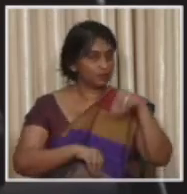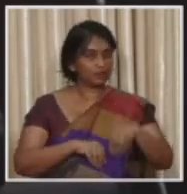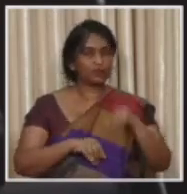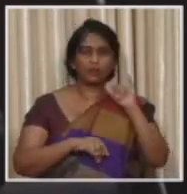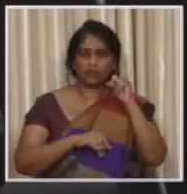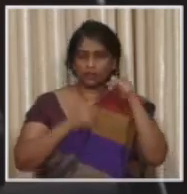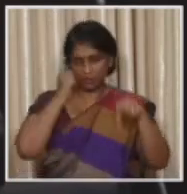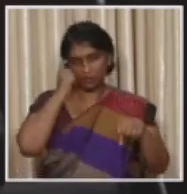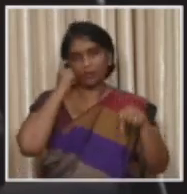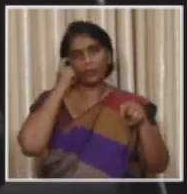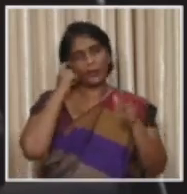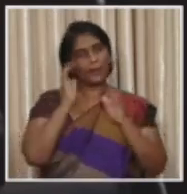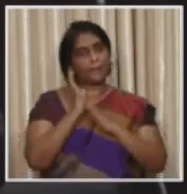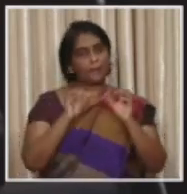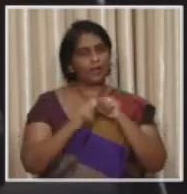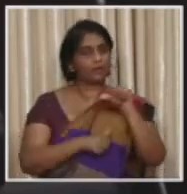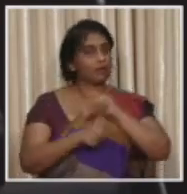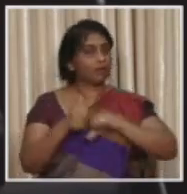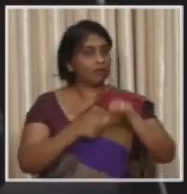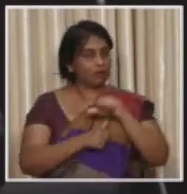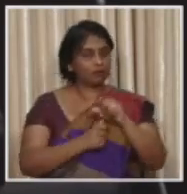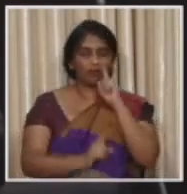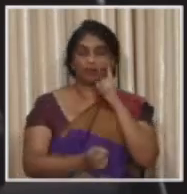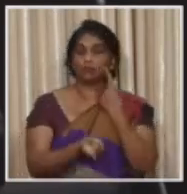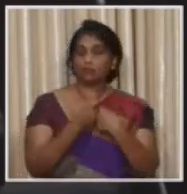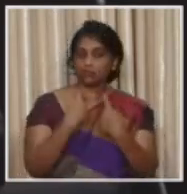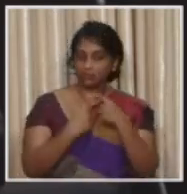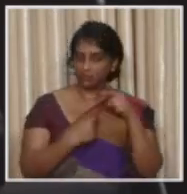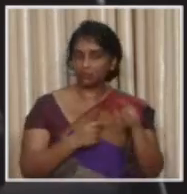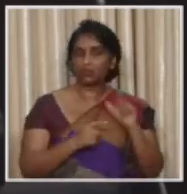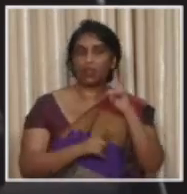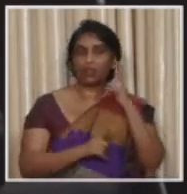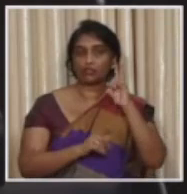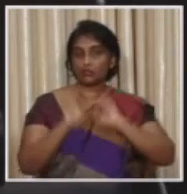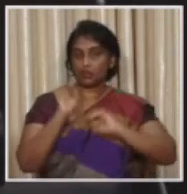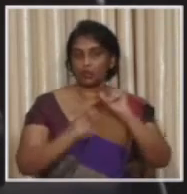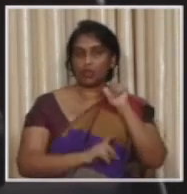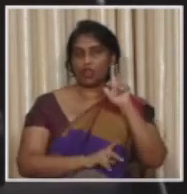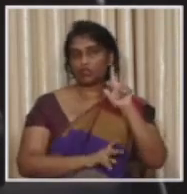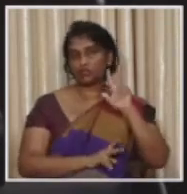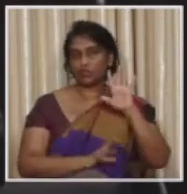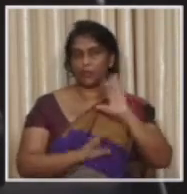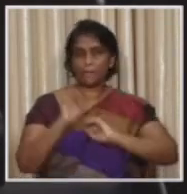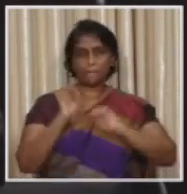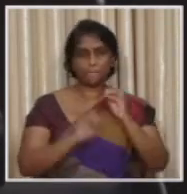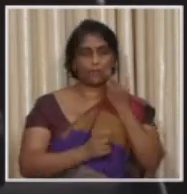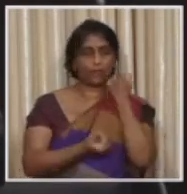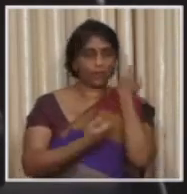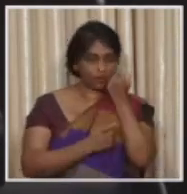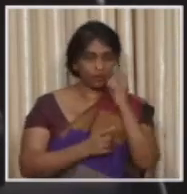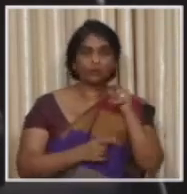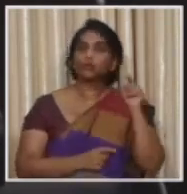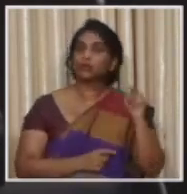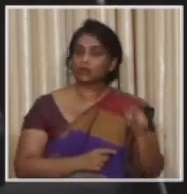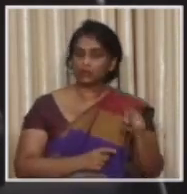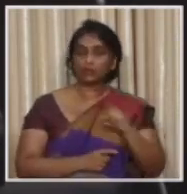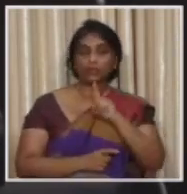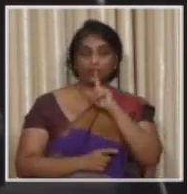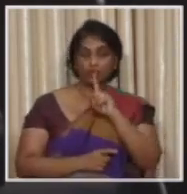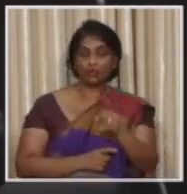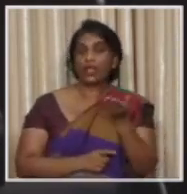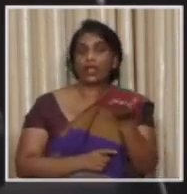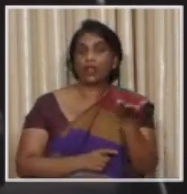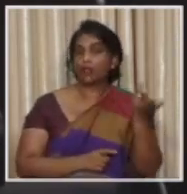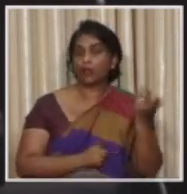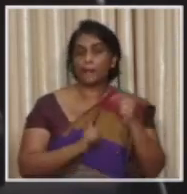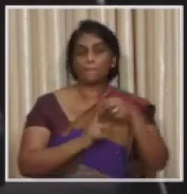සමහර මාධ්‍ය ආයතන ඒගොල්ලන්ගේ සමීක්ෂණ වලින් 80ක් 85ක් ඒගොල්ලෝ සමීක්ෂණය කරපුවම ඒගොල්ලන්ට ඉල්ලලා තියෙන ජනතාව මොනවද